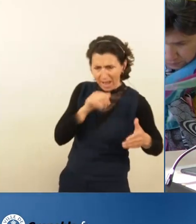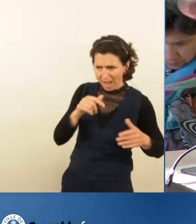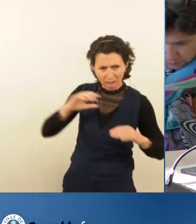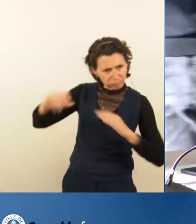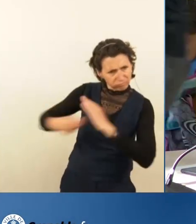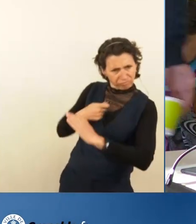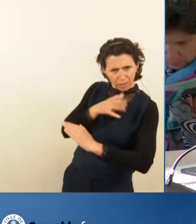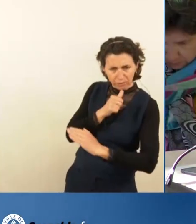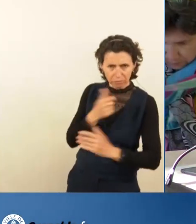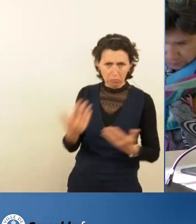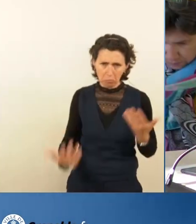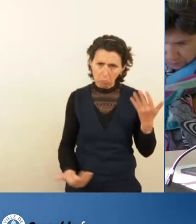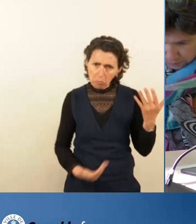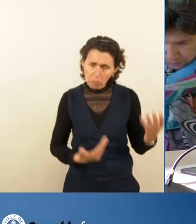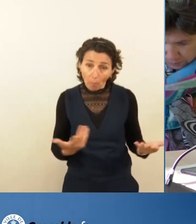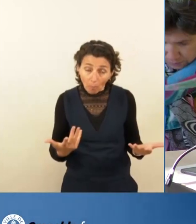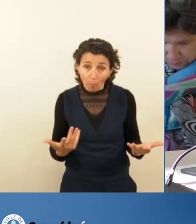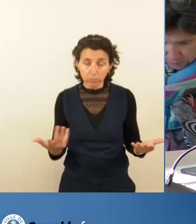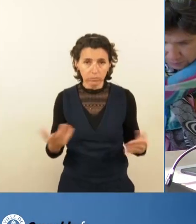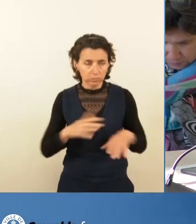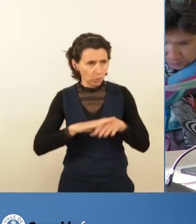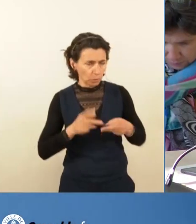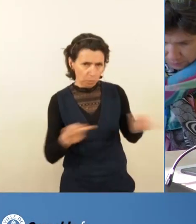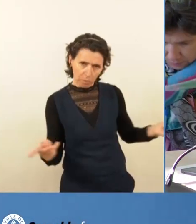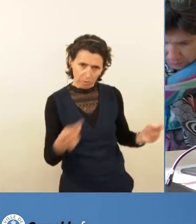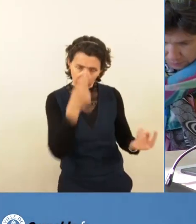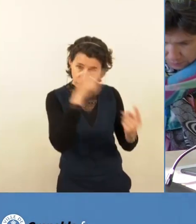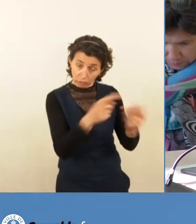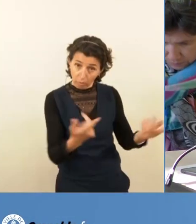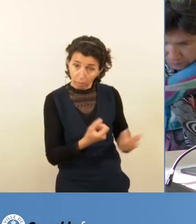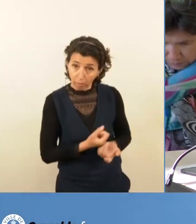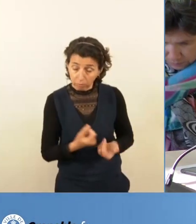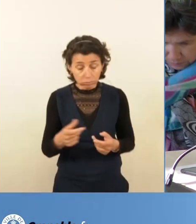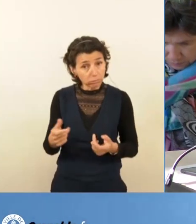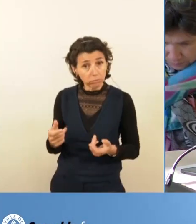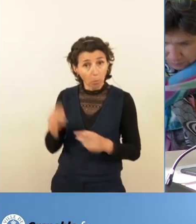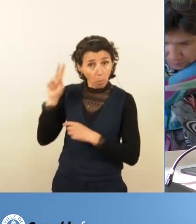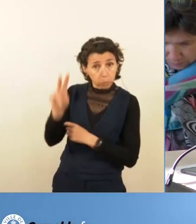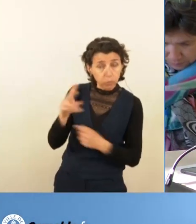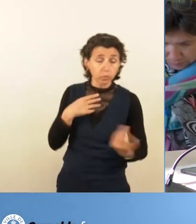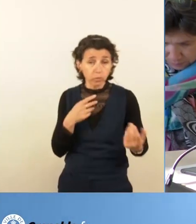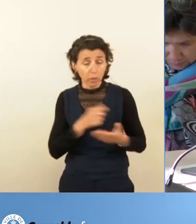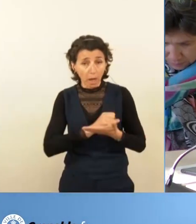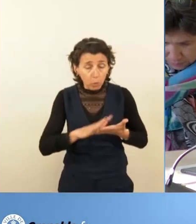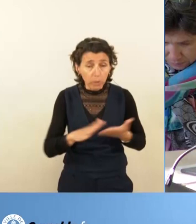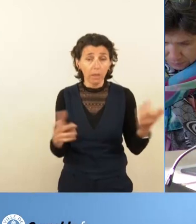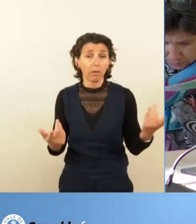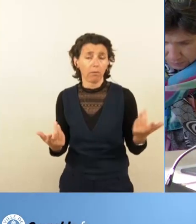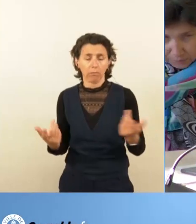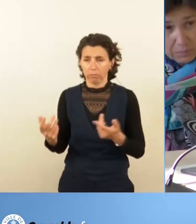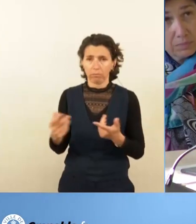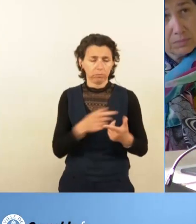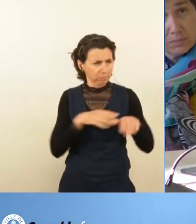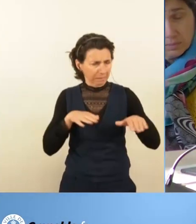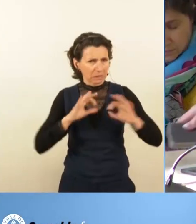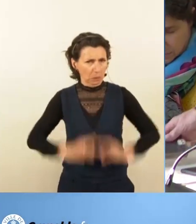on est en droit de se demander à quoi servent les politiques publiques pourquoi demander des gratuités pour les bus par exemple et ne pas demander des gratuités pour